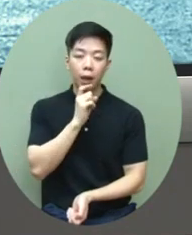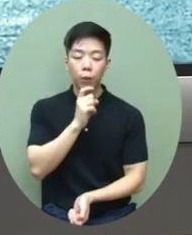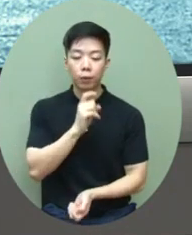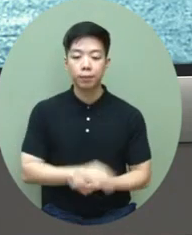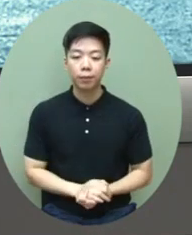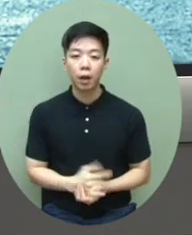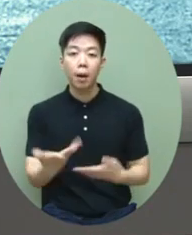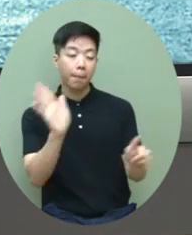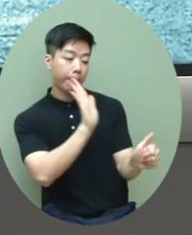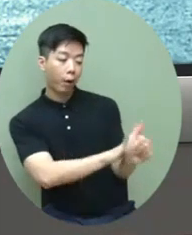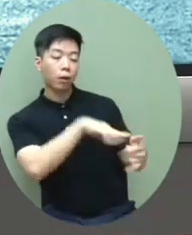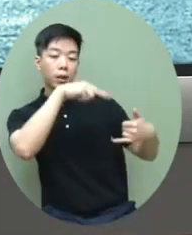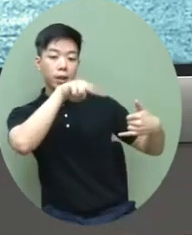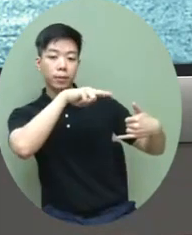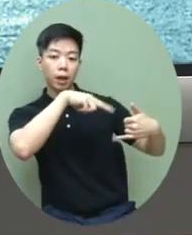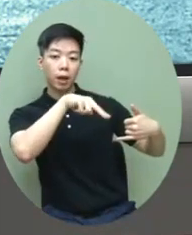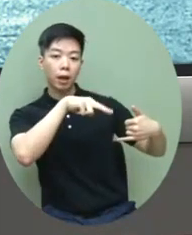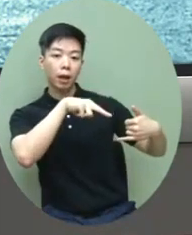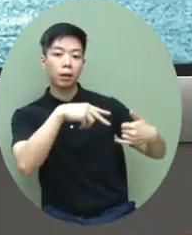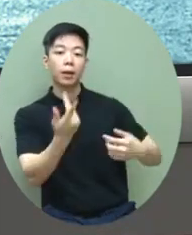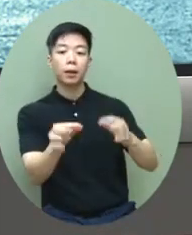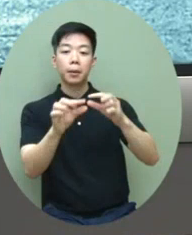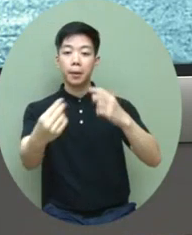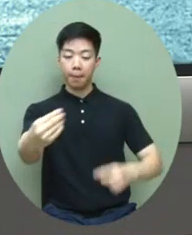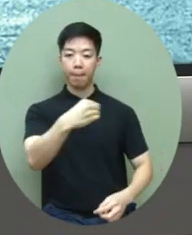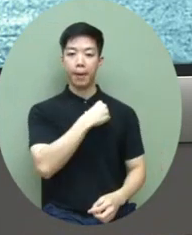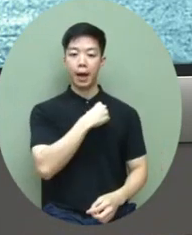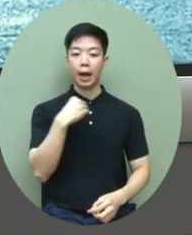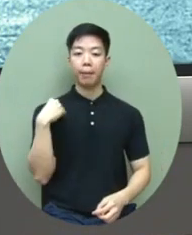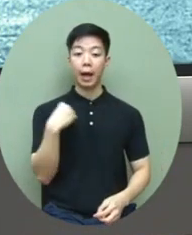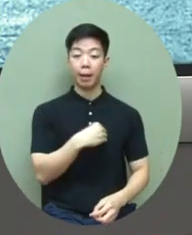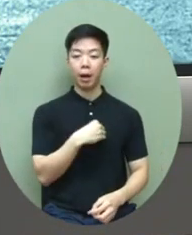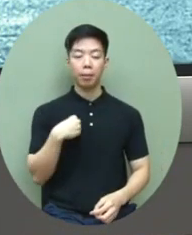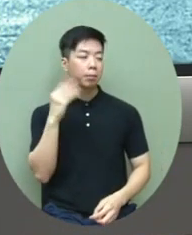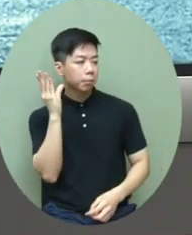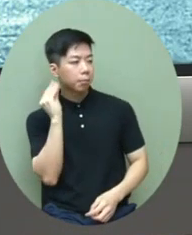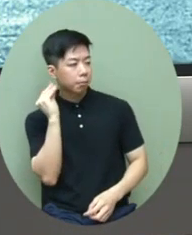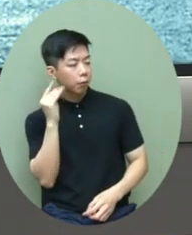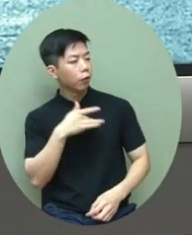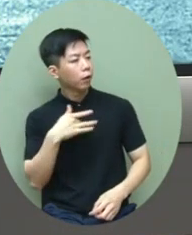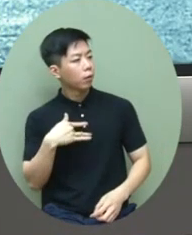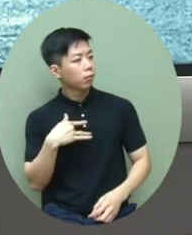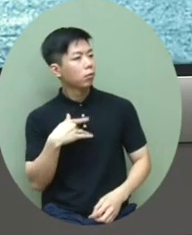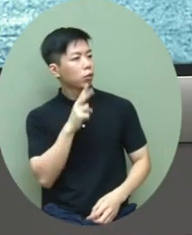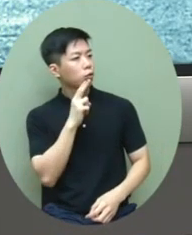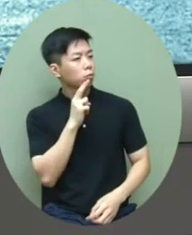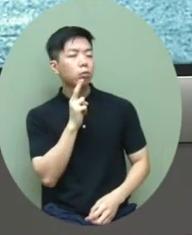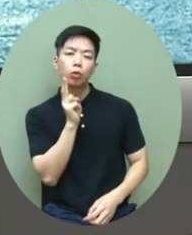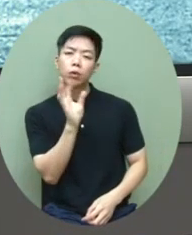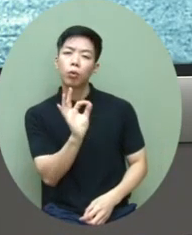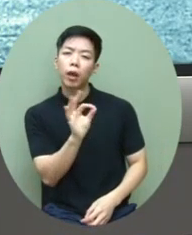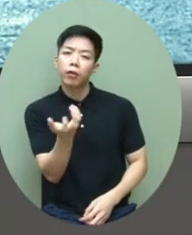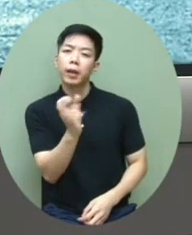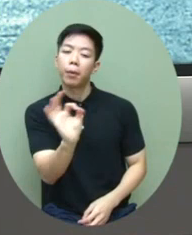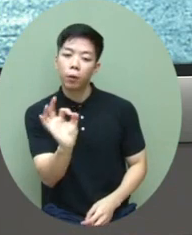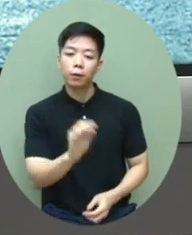做過檢查咧，聽嗰個肺咧都係清嘅，即係冇話啲好似發炎咁嘅好嚴重嘅病徵